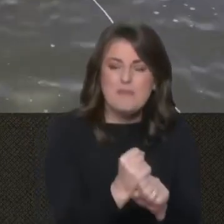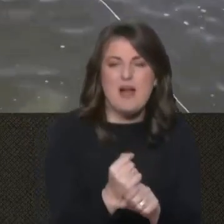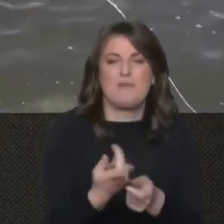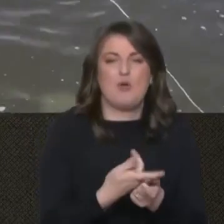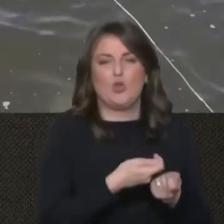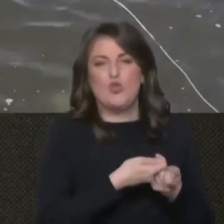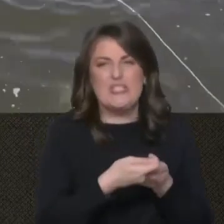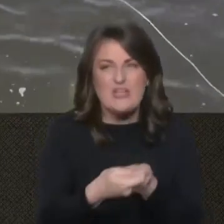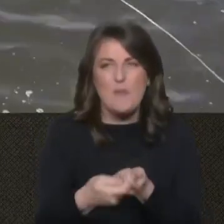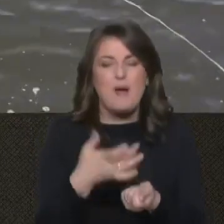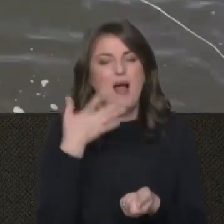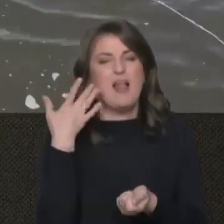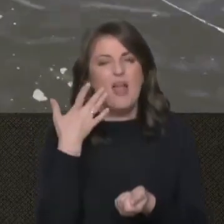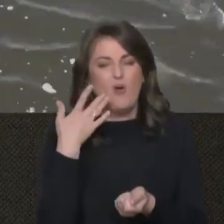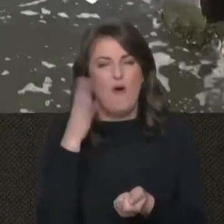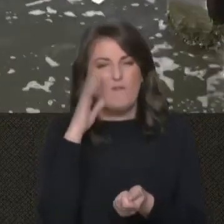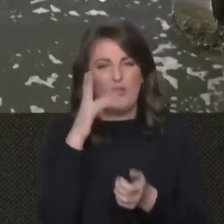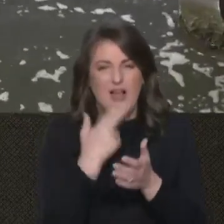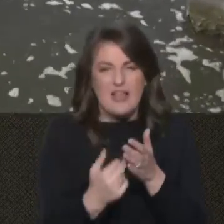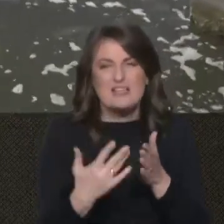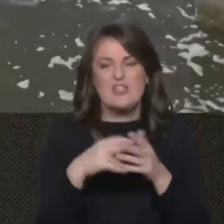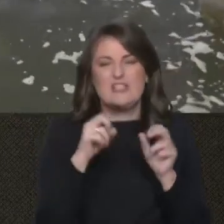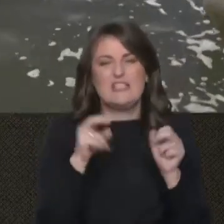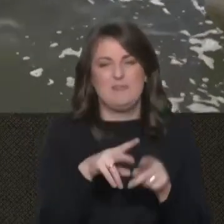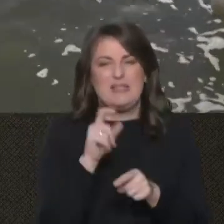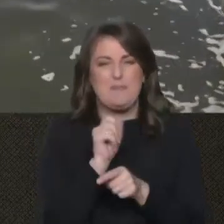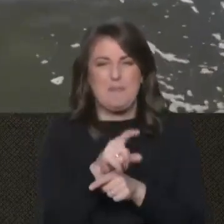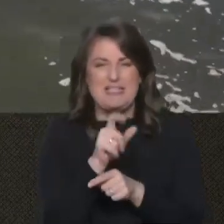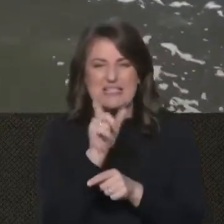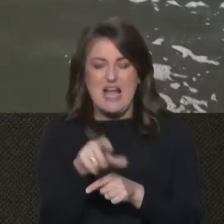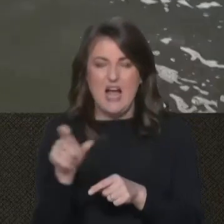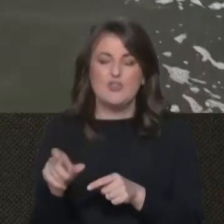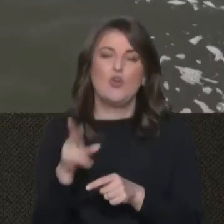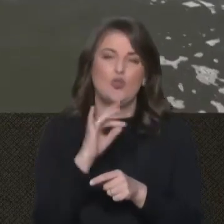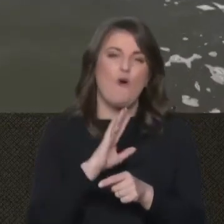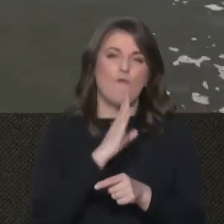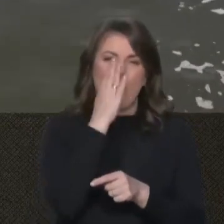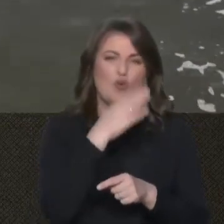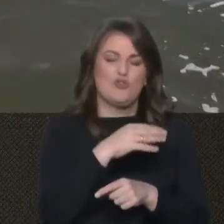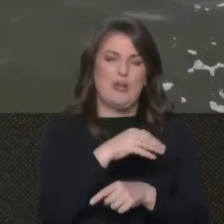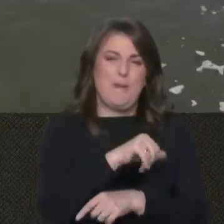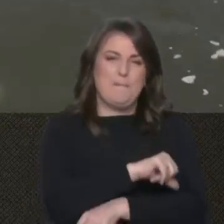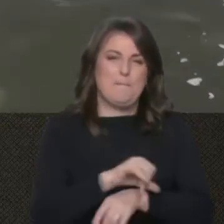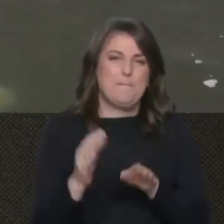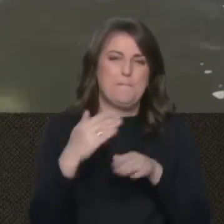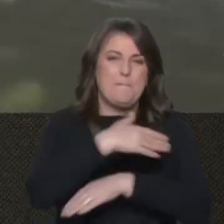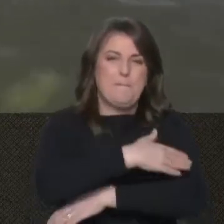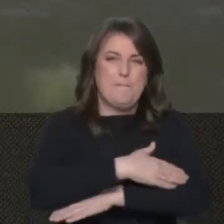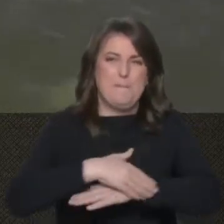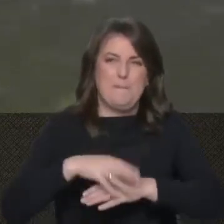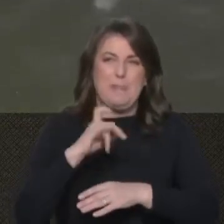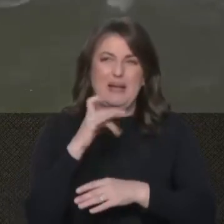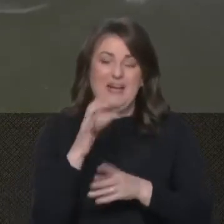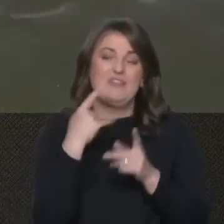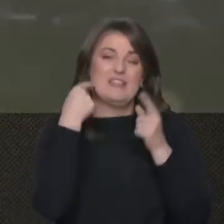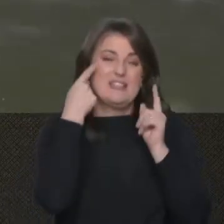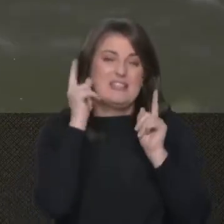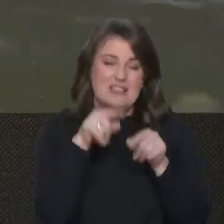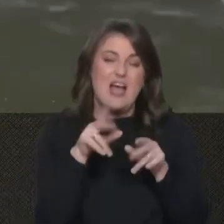носієм легководолазів наших спецпризначенців до ворожих берегів. Угу. Я вже знаю